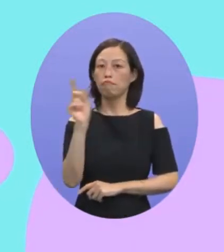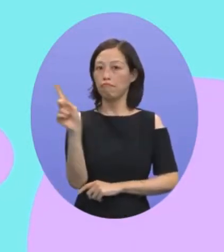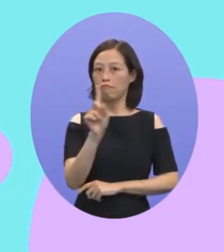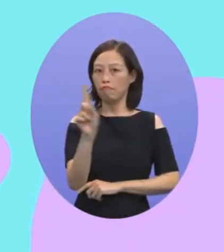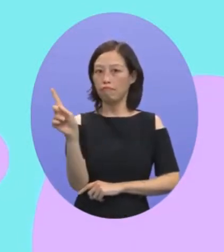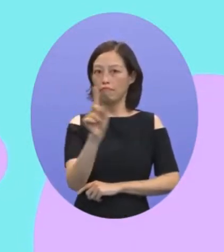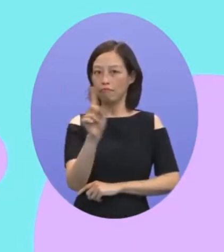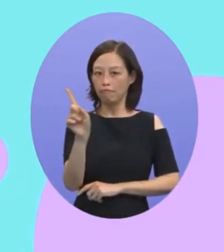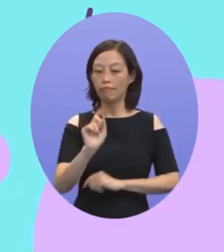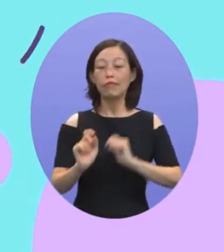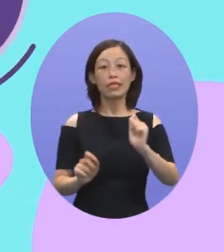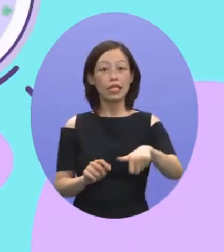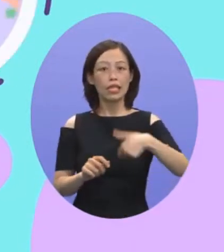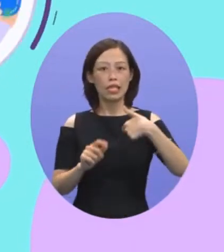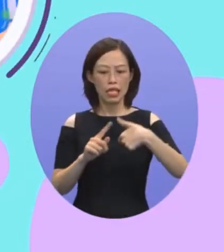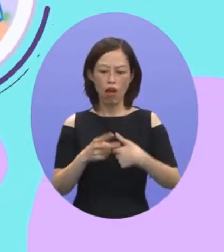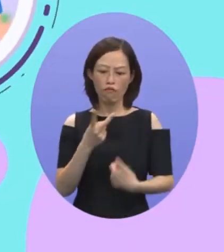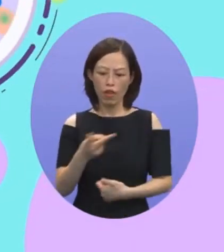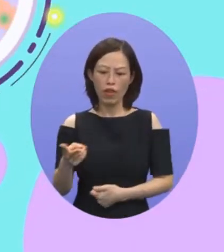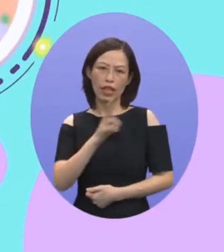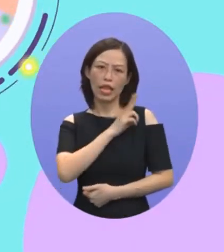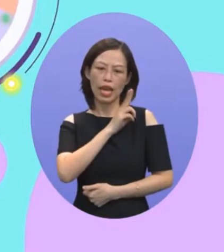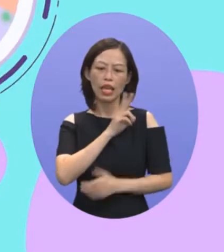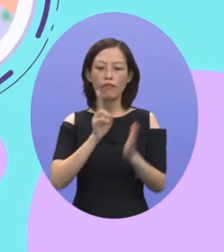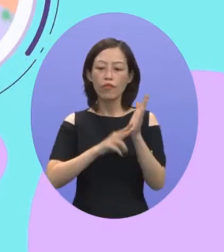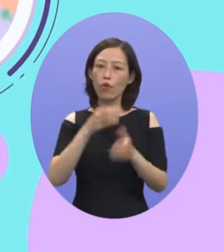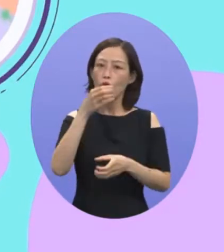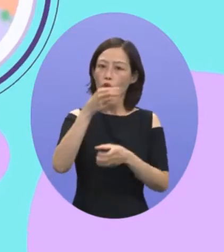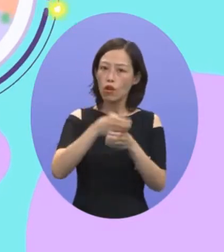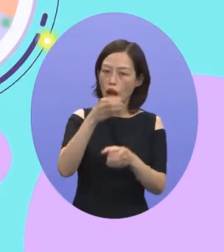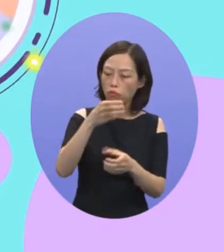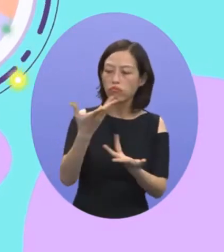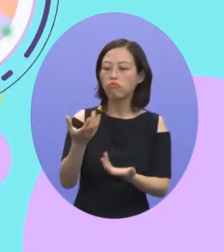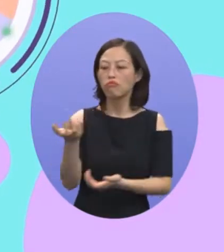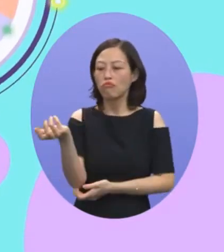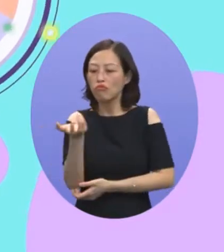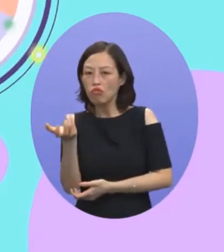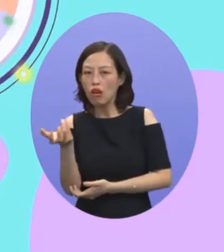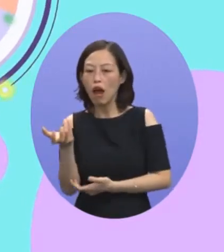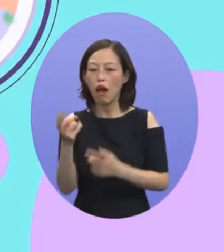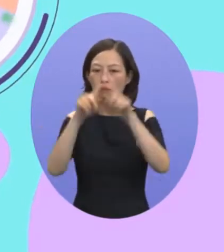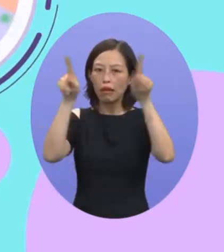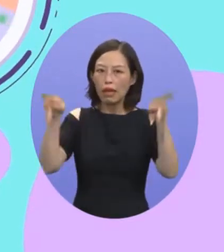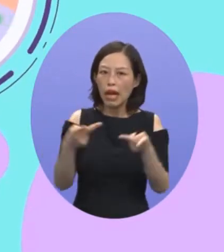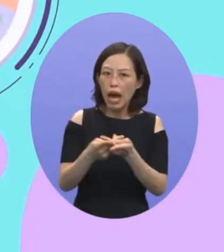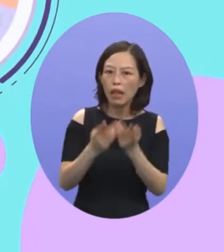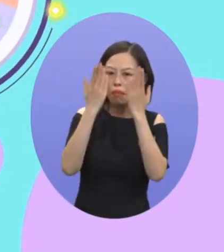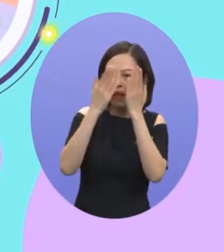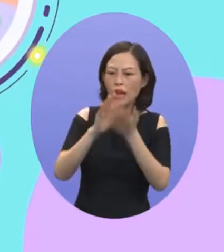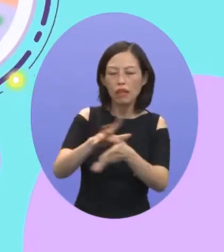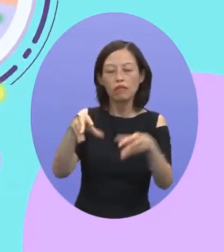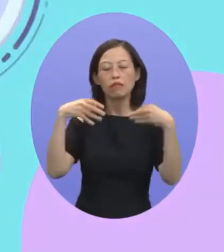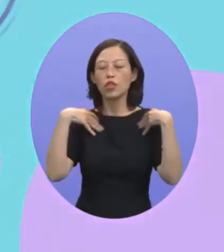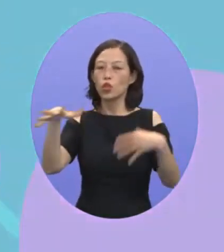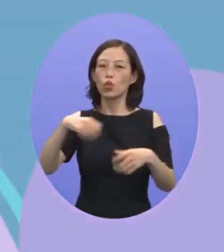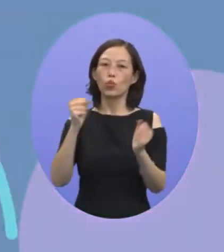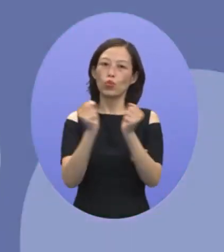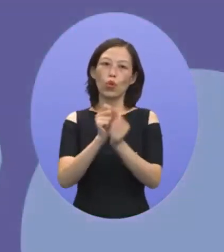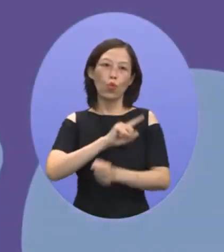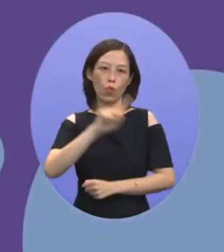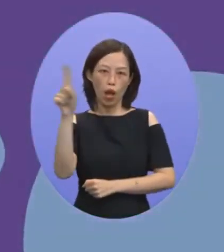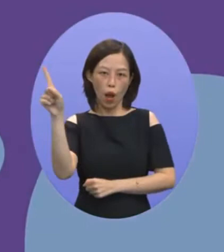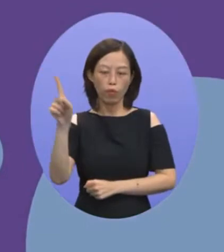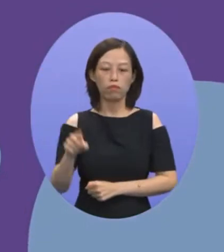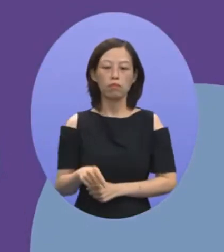miệng. 6. Không dùng chung các đồ dùng cá nhân như cốc, bình nước, khăn mặt, khăn lau tay, gối, chăn.